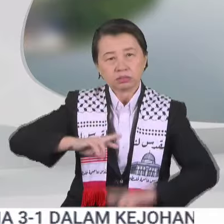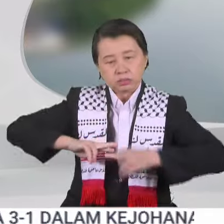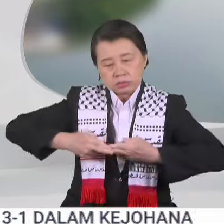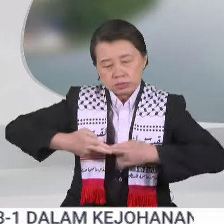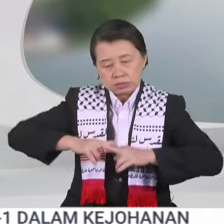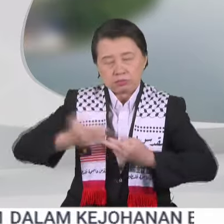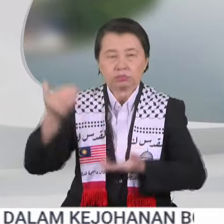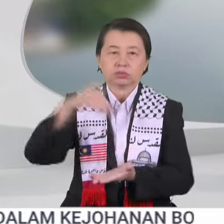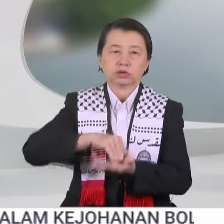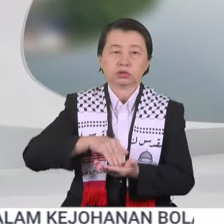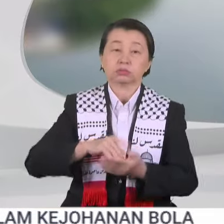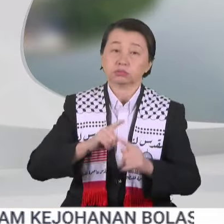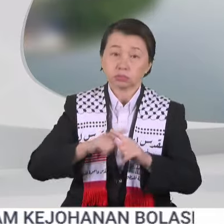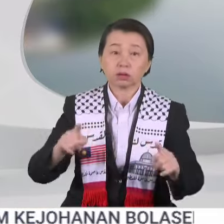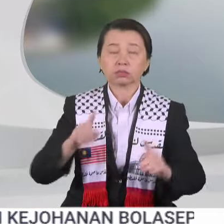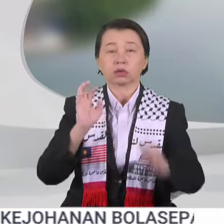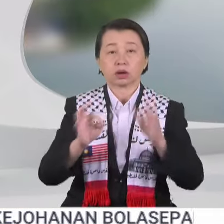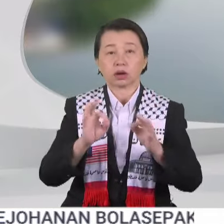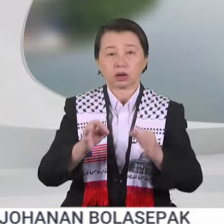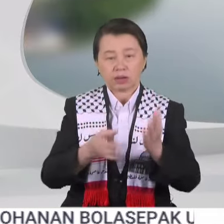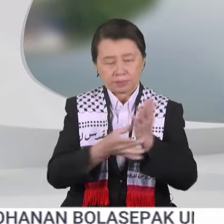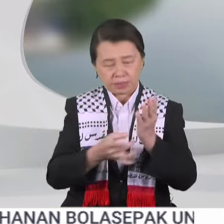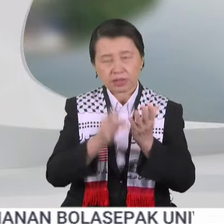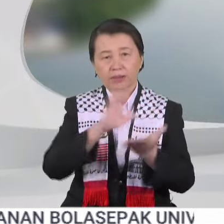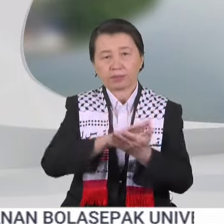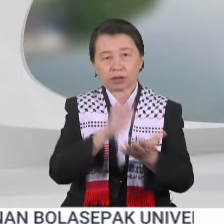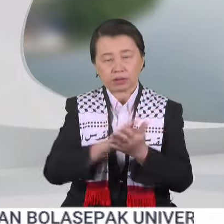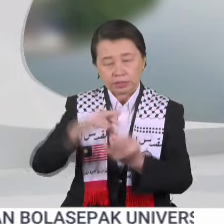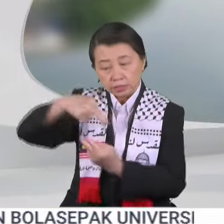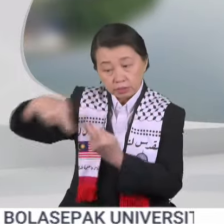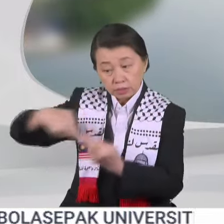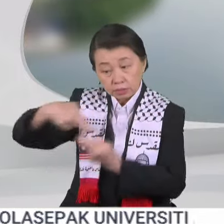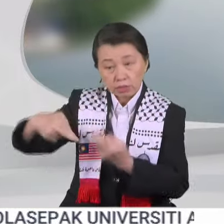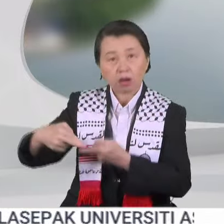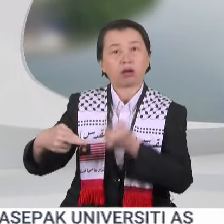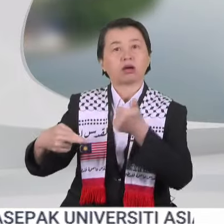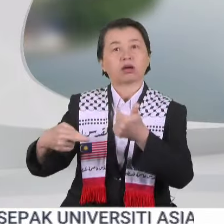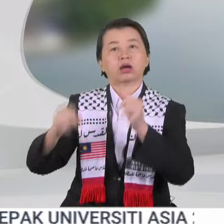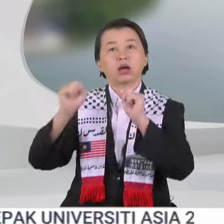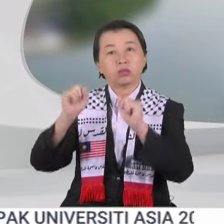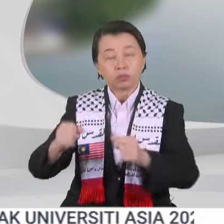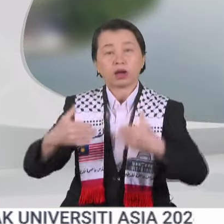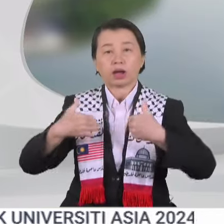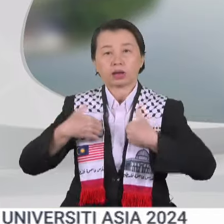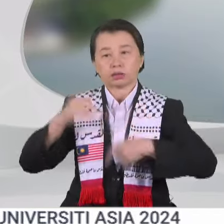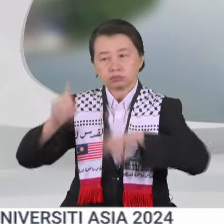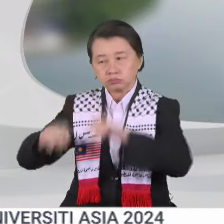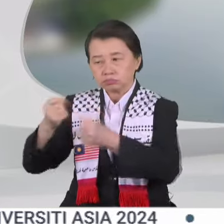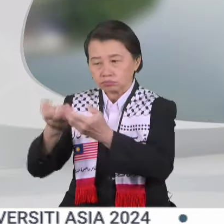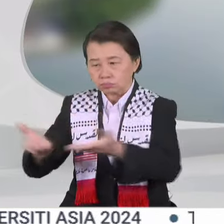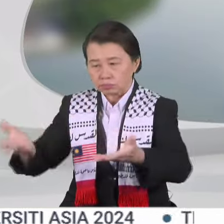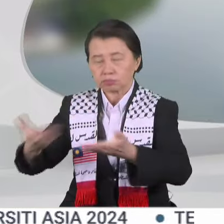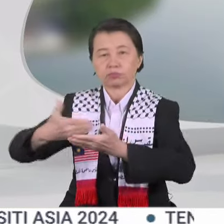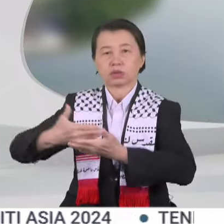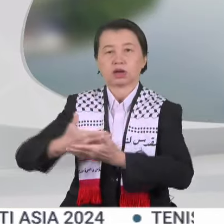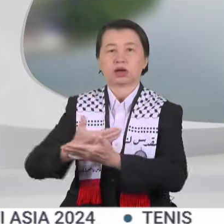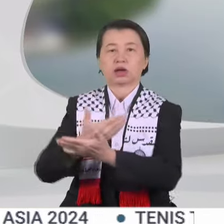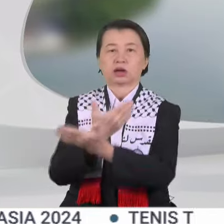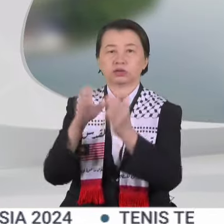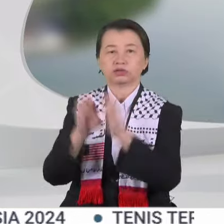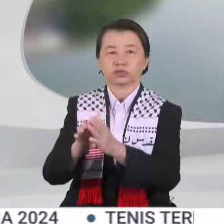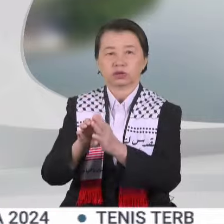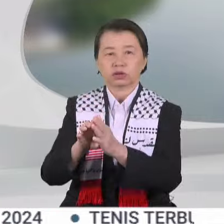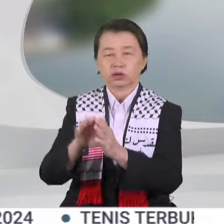membaiki semula. Namun, sekiranya bahan tersebut dikitar semula, pasti mampu menghasilkan pelbagai produk baru